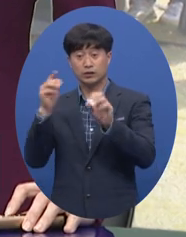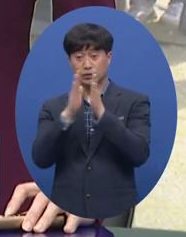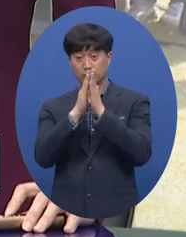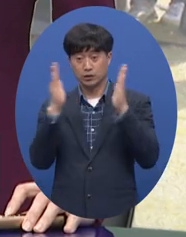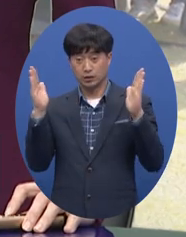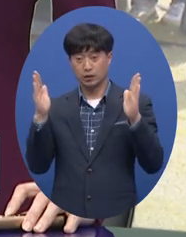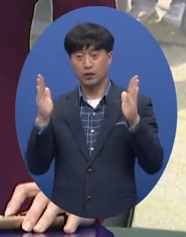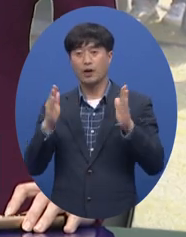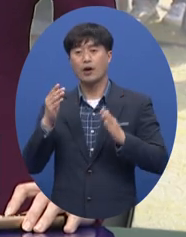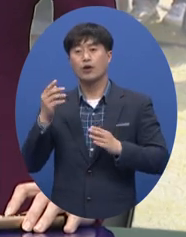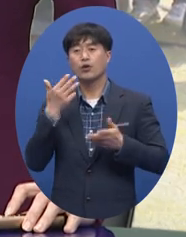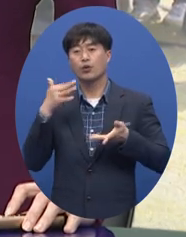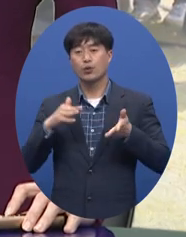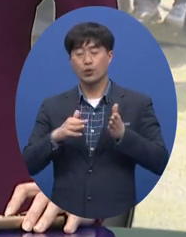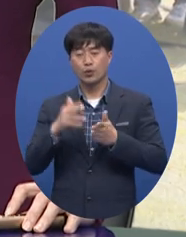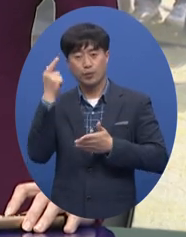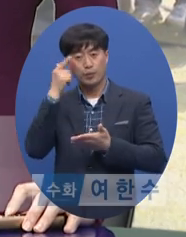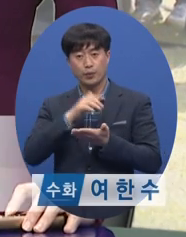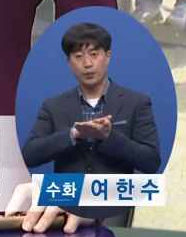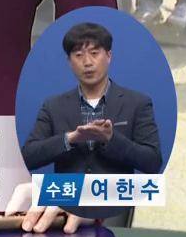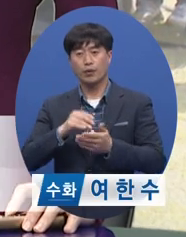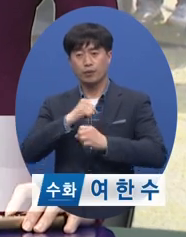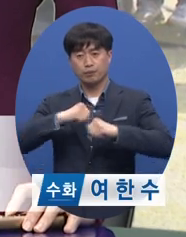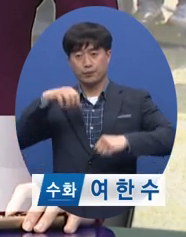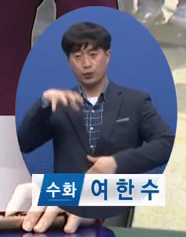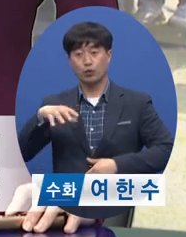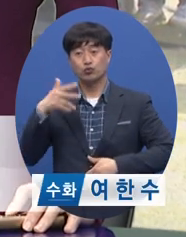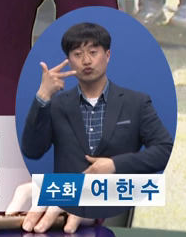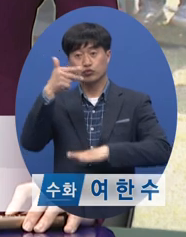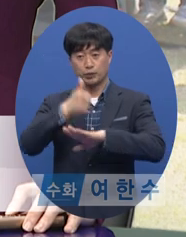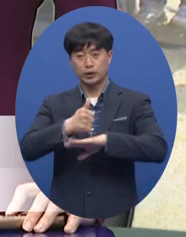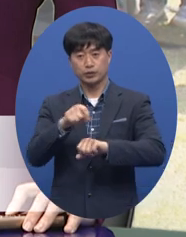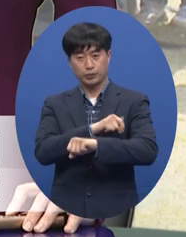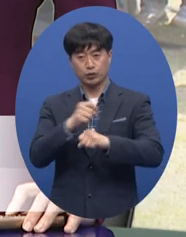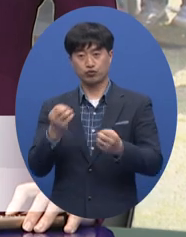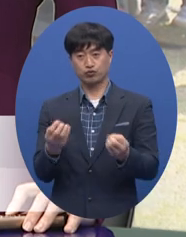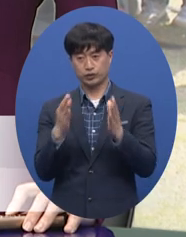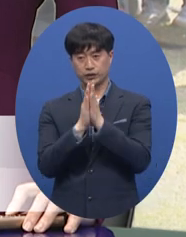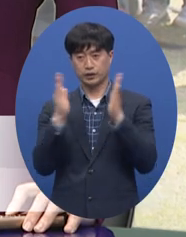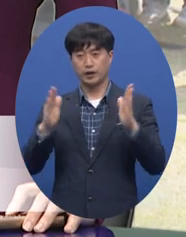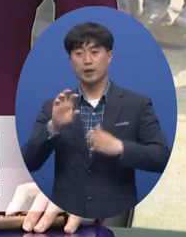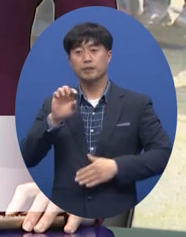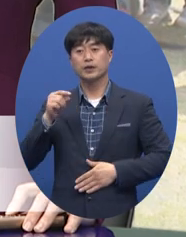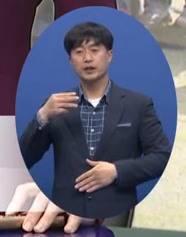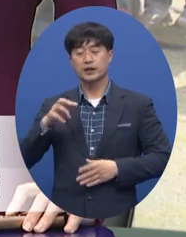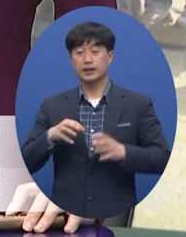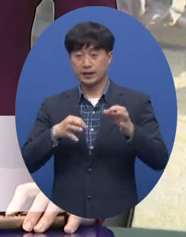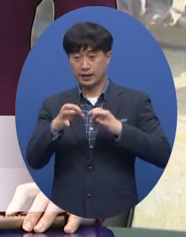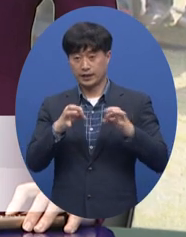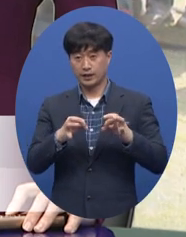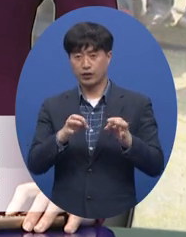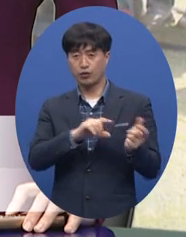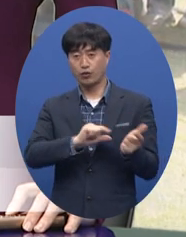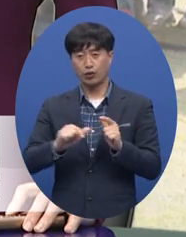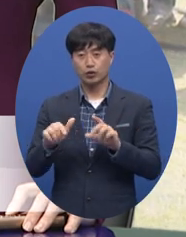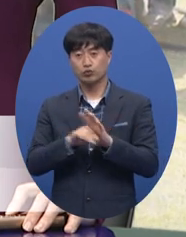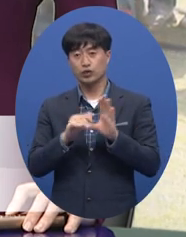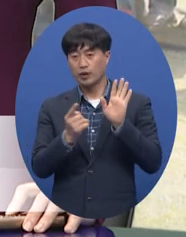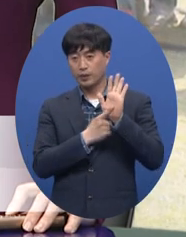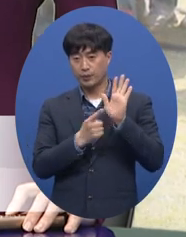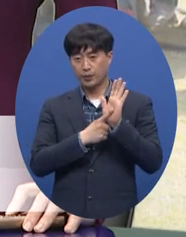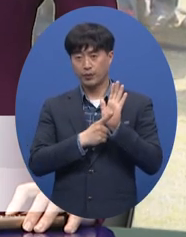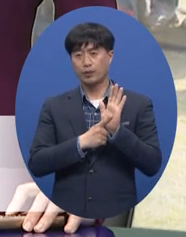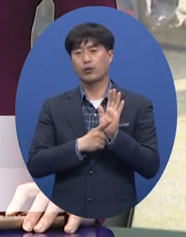지난해 개장한 경기 평화광장에 주말이면 특별한 행사가 열린다고 하는데요. 플리마켓부터 각종